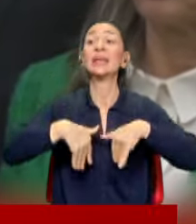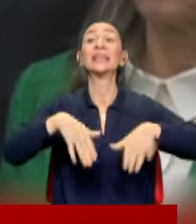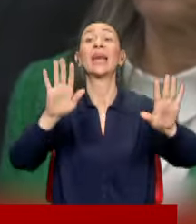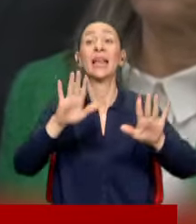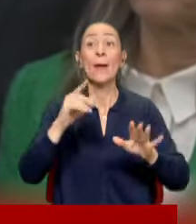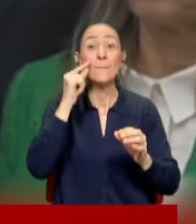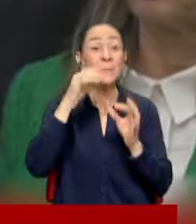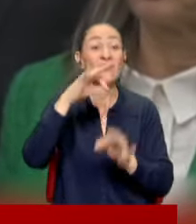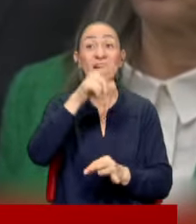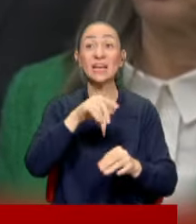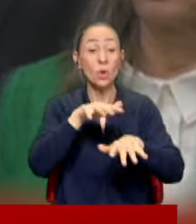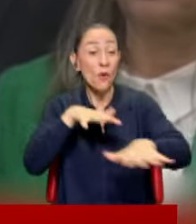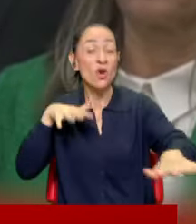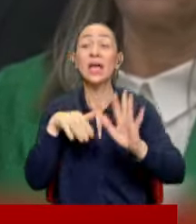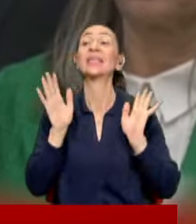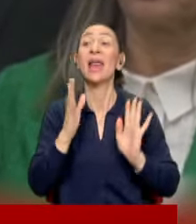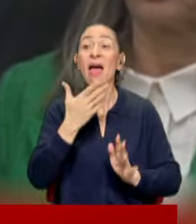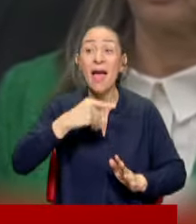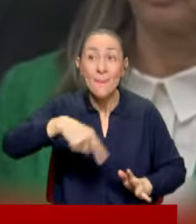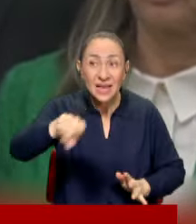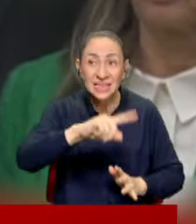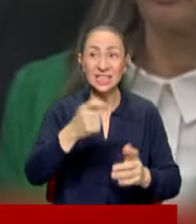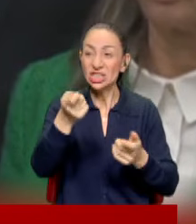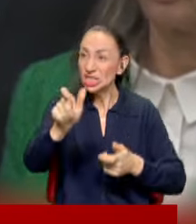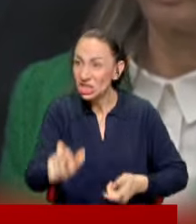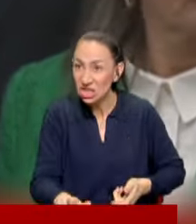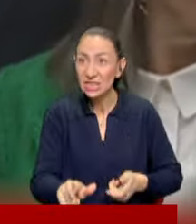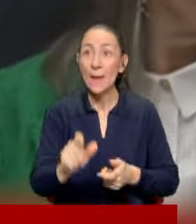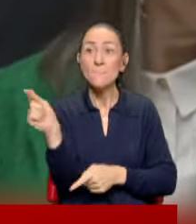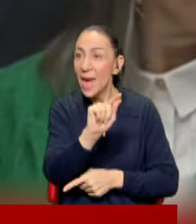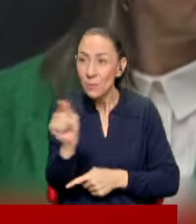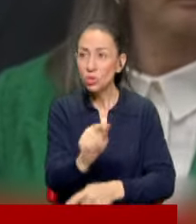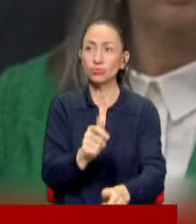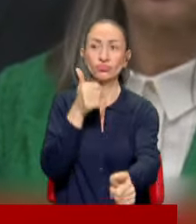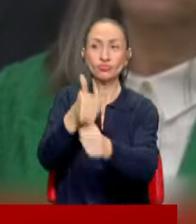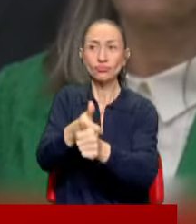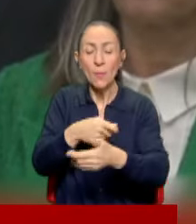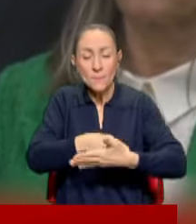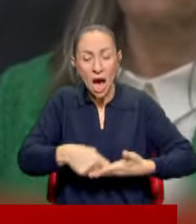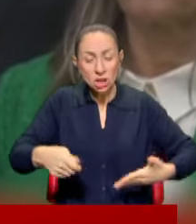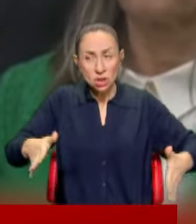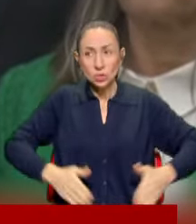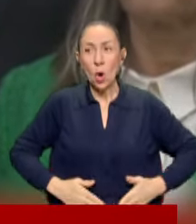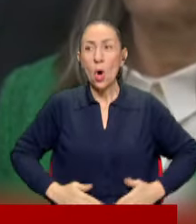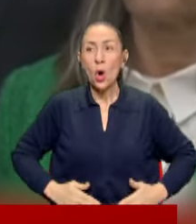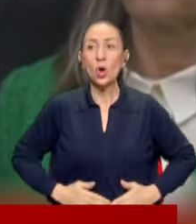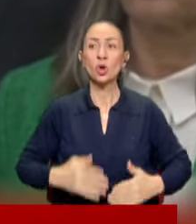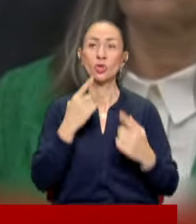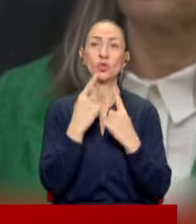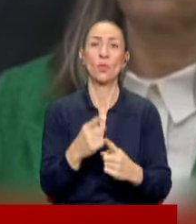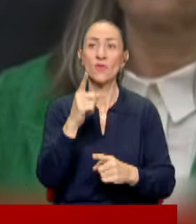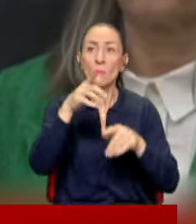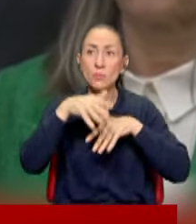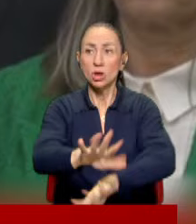değil, beyefendinin konvoyuyla değil, emeklisinin, işçisinin, memurunun aldığı zamla ölçülür diyorum. Ve